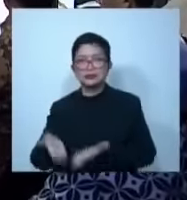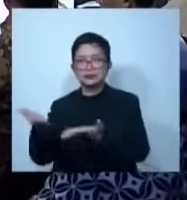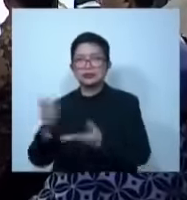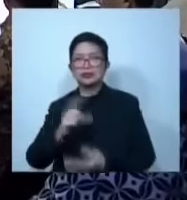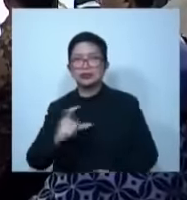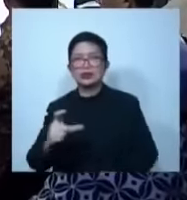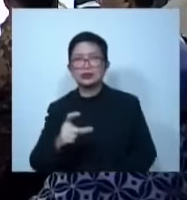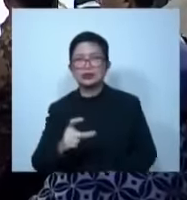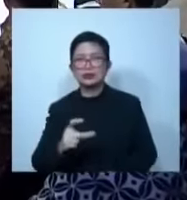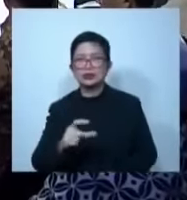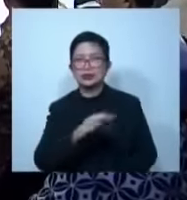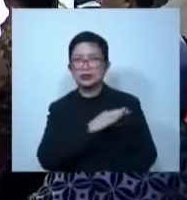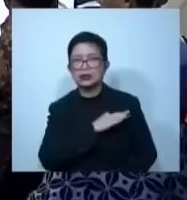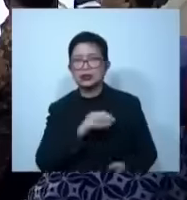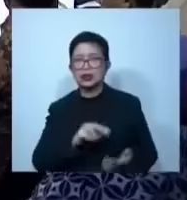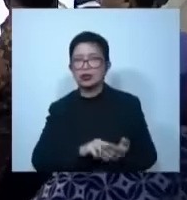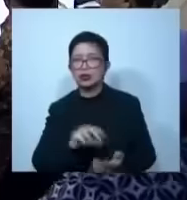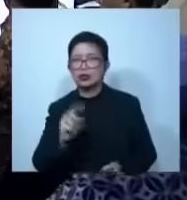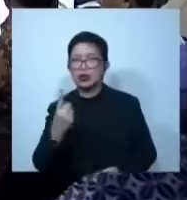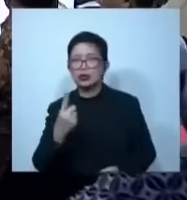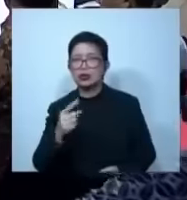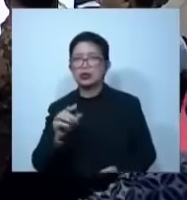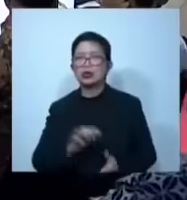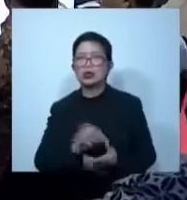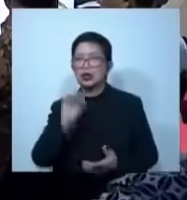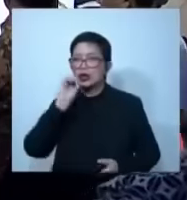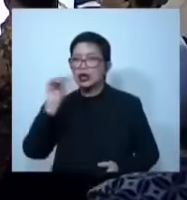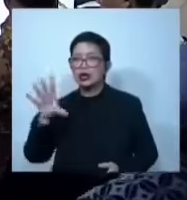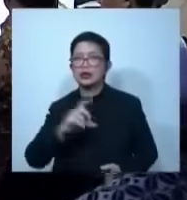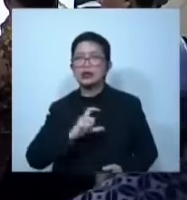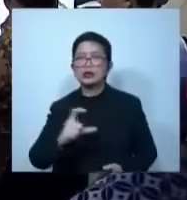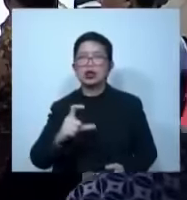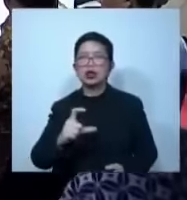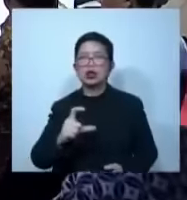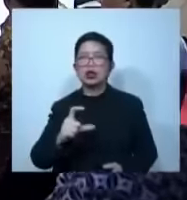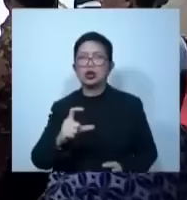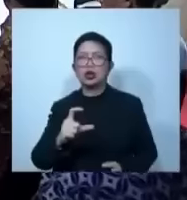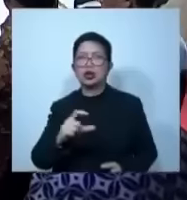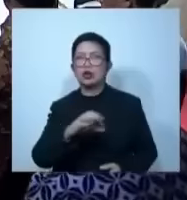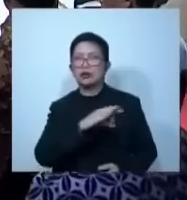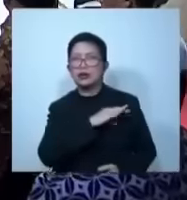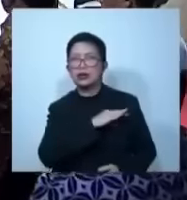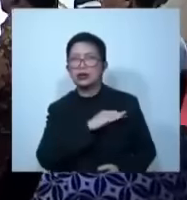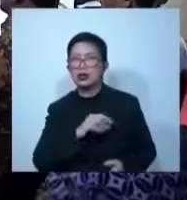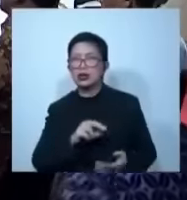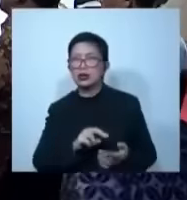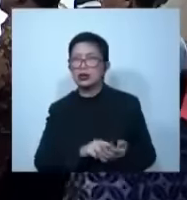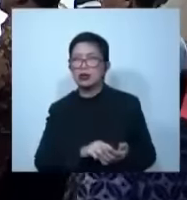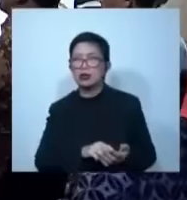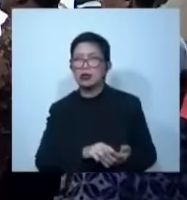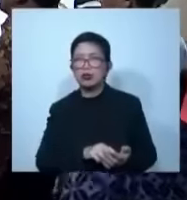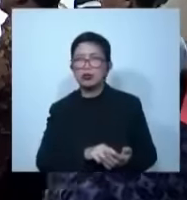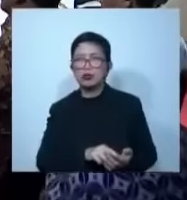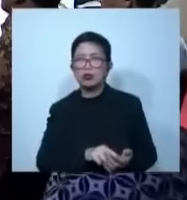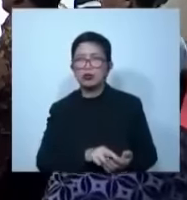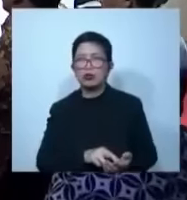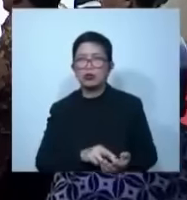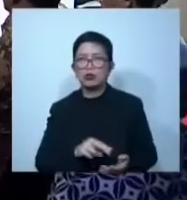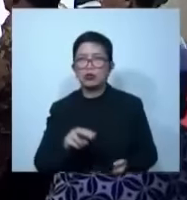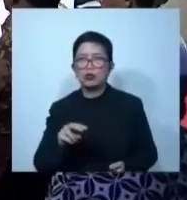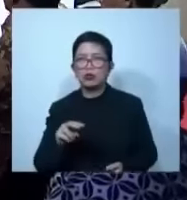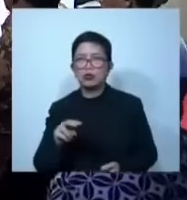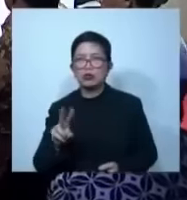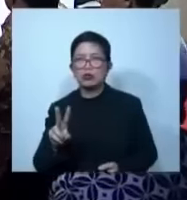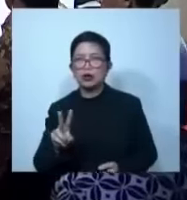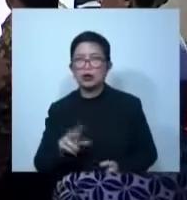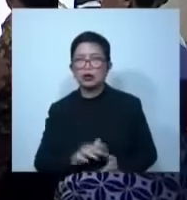presiden nomor urut 1 untuk menanggapi calon presiden nomor urut 2 dan waktu Bapak. Apakah saya harus merevisi statement